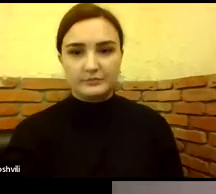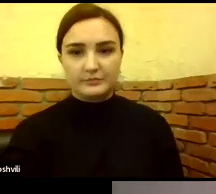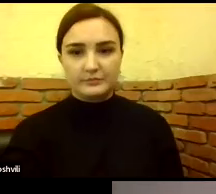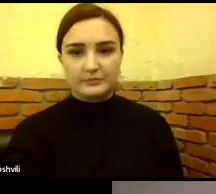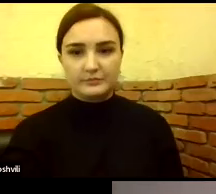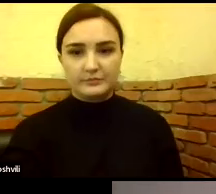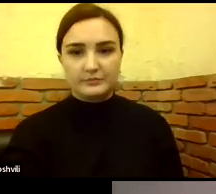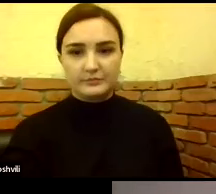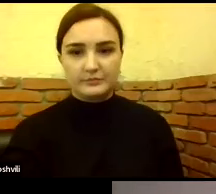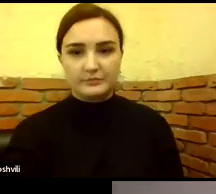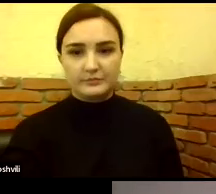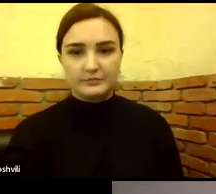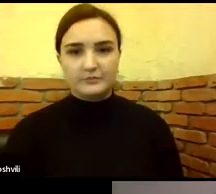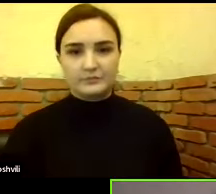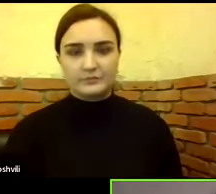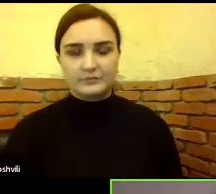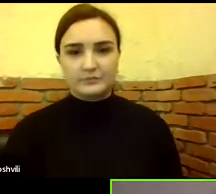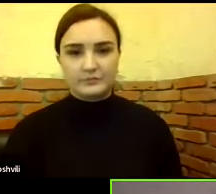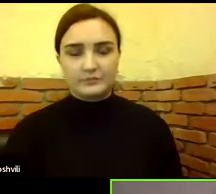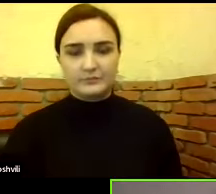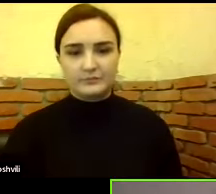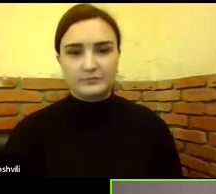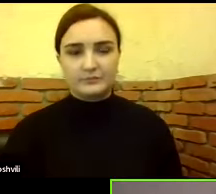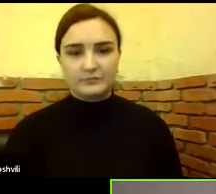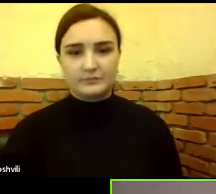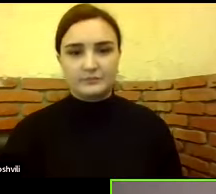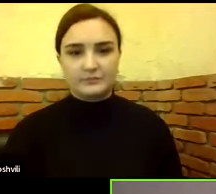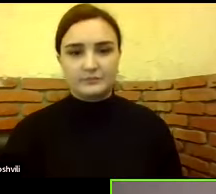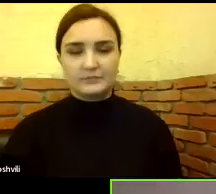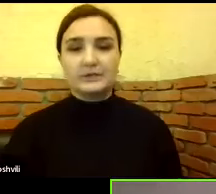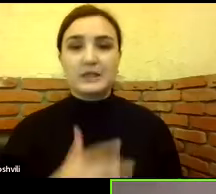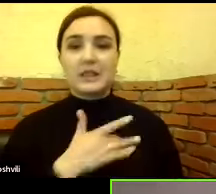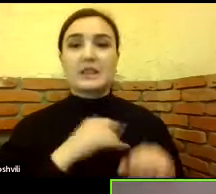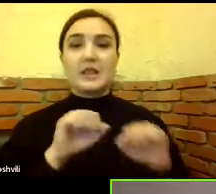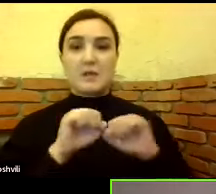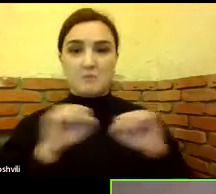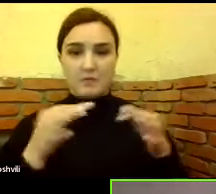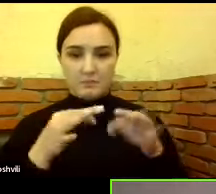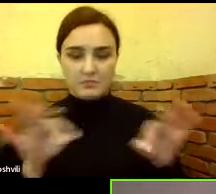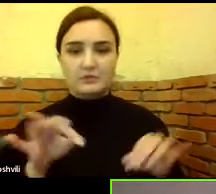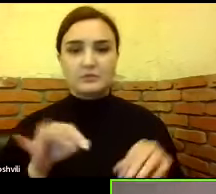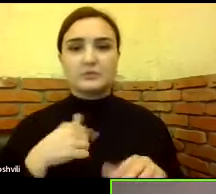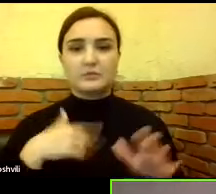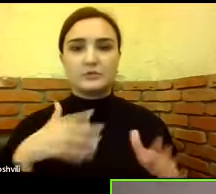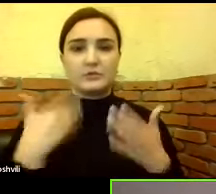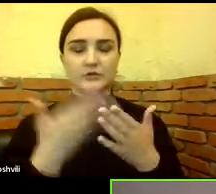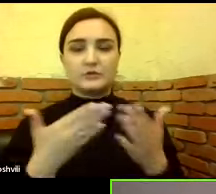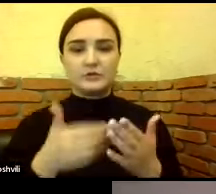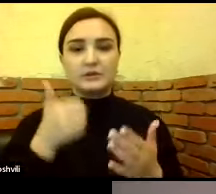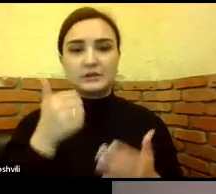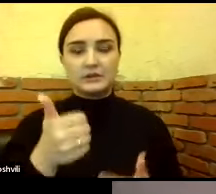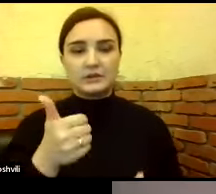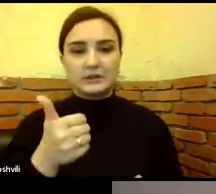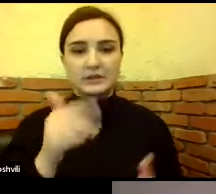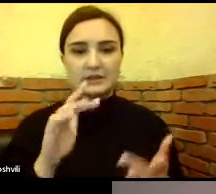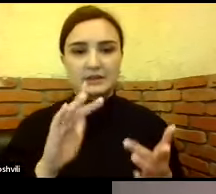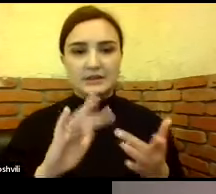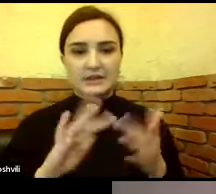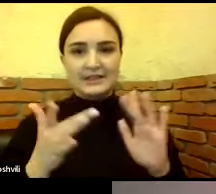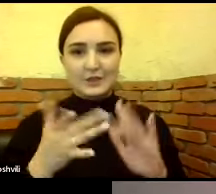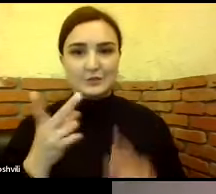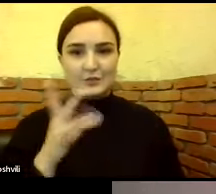გარდა კიდე როგორები უნდა იყოს? ჩემი ასე რომ შეიძლება რომ ქონდეთ კარგი ინტერნეტის აღში.